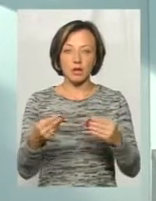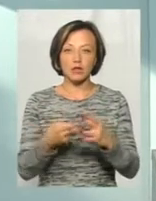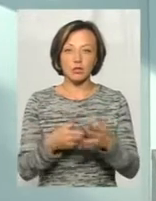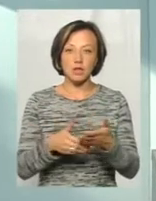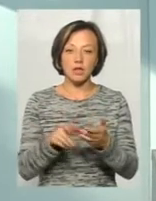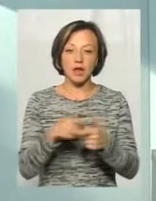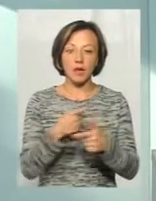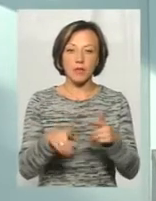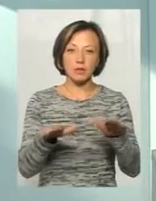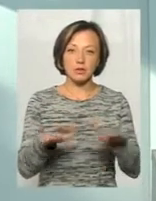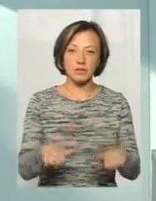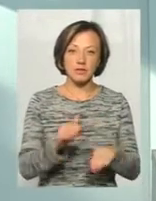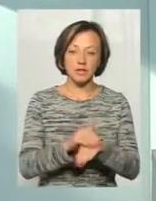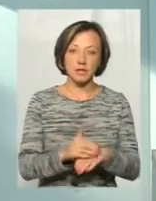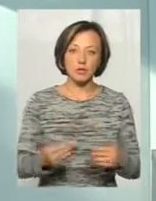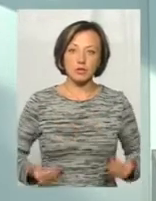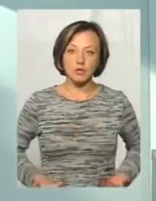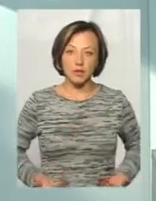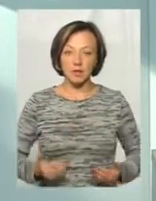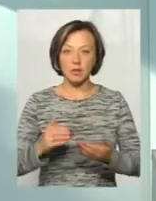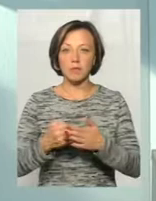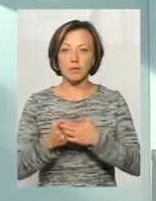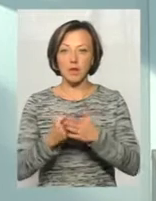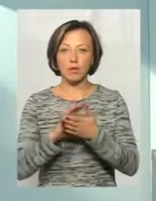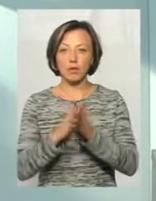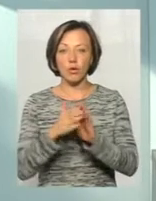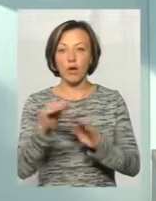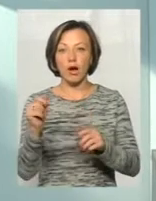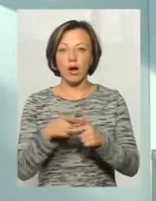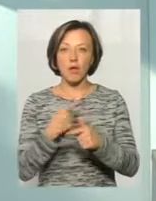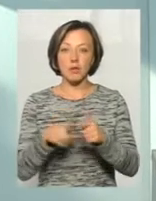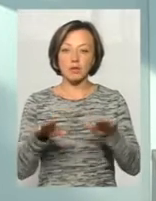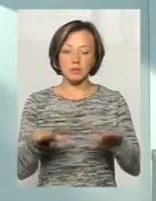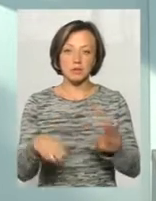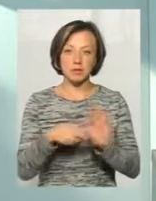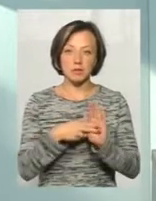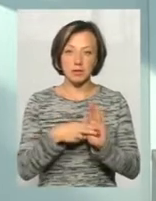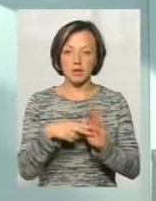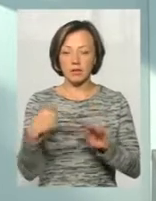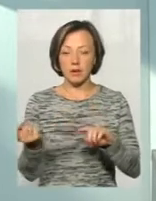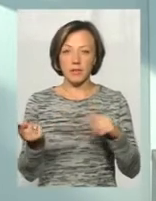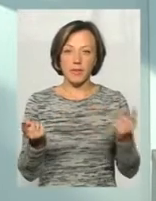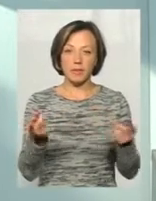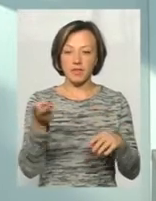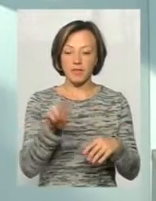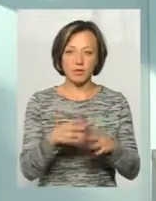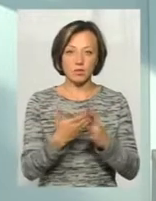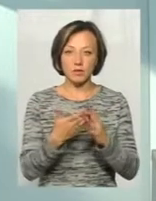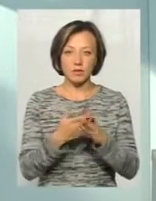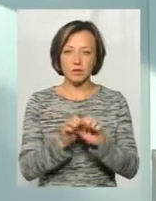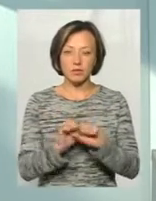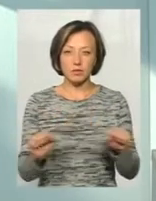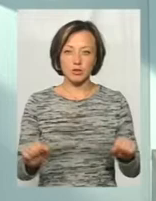або за місцем фактичного проживання на підставі договору оренди, або за місцем реєстрації. Тобто в одному місці не може бути у нас, скажімо так, за